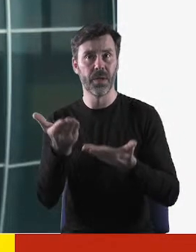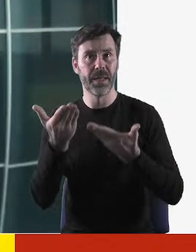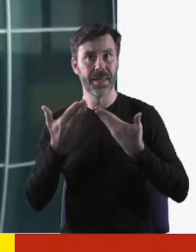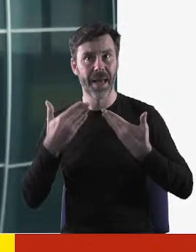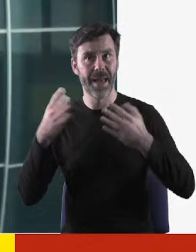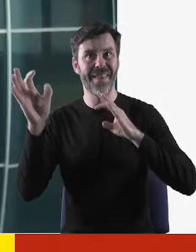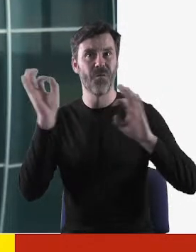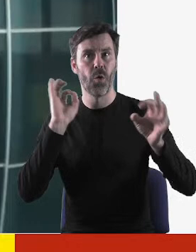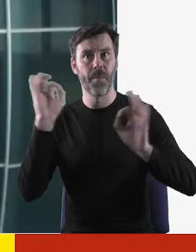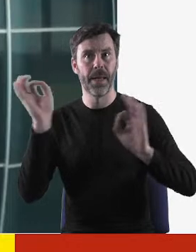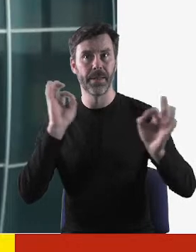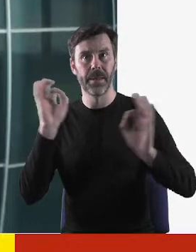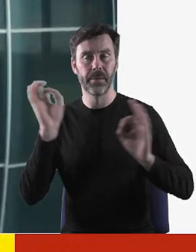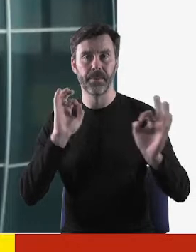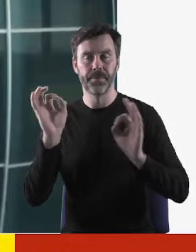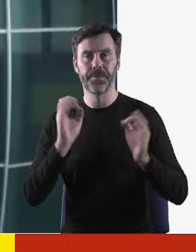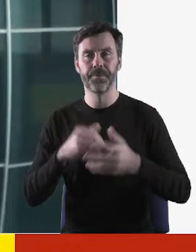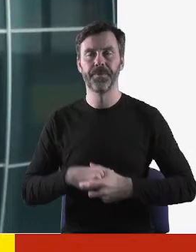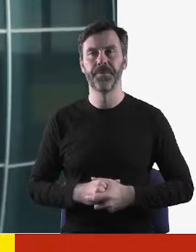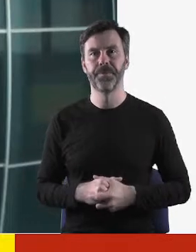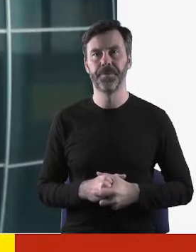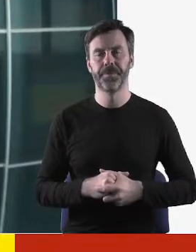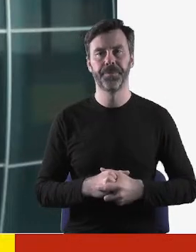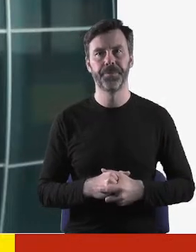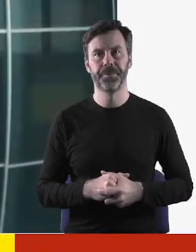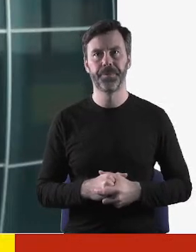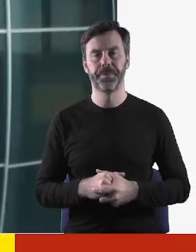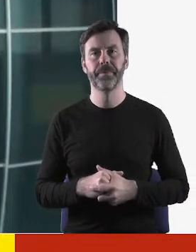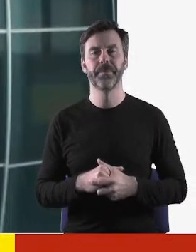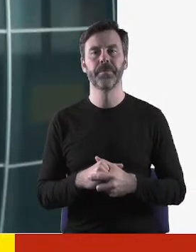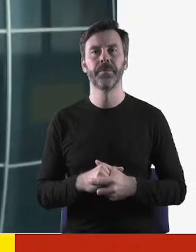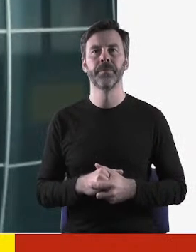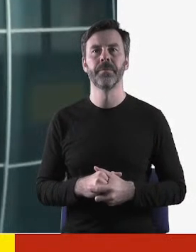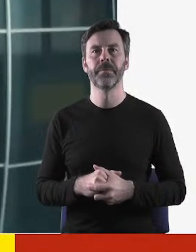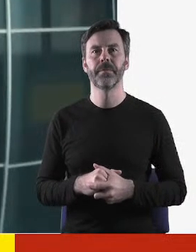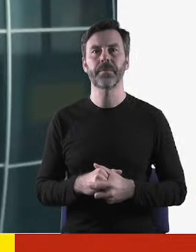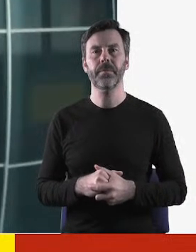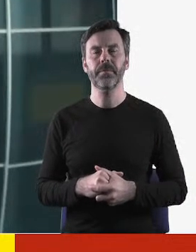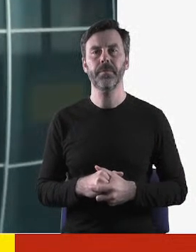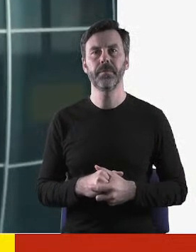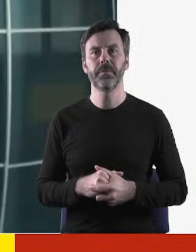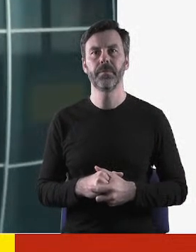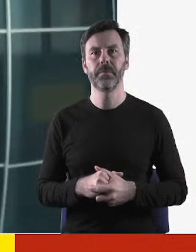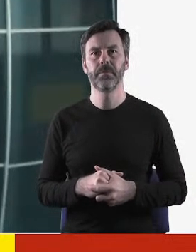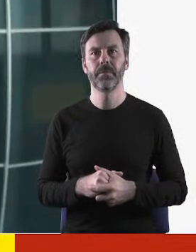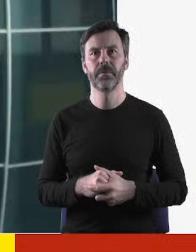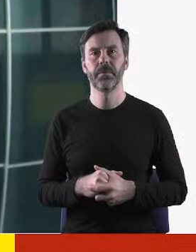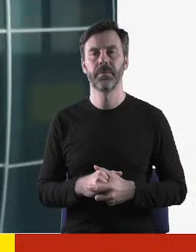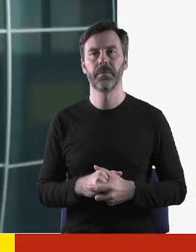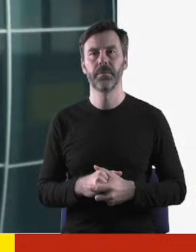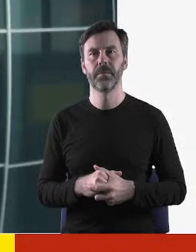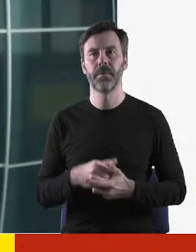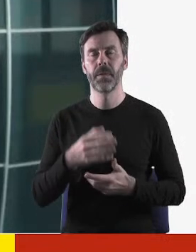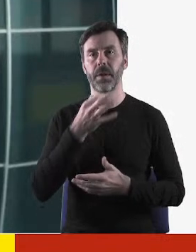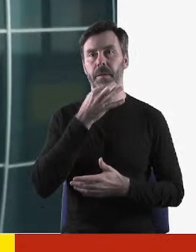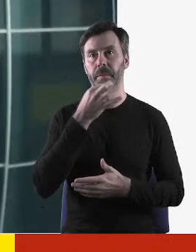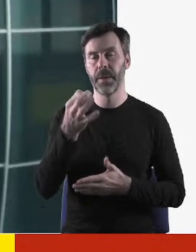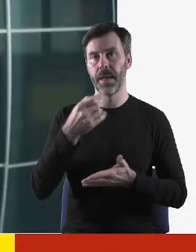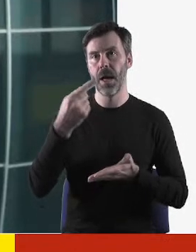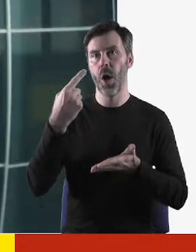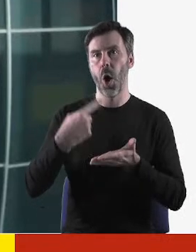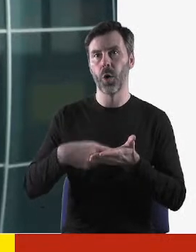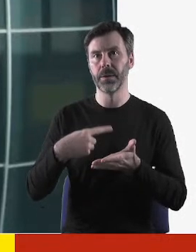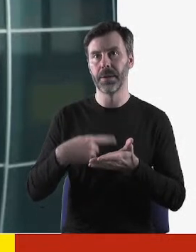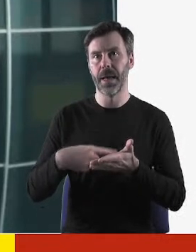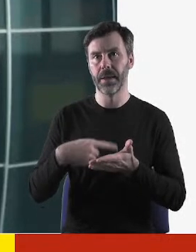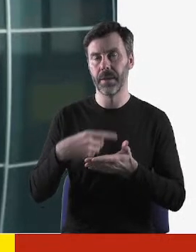bardzo zobowiązany, aby zostało one teraz przekazane. I ostatnie pytanie w tym